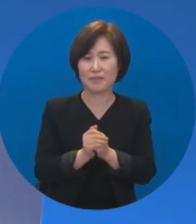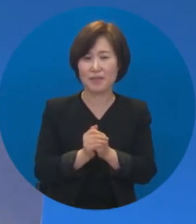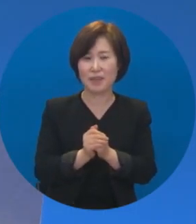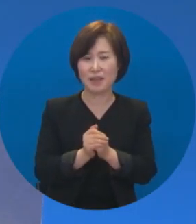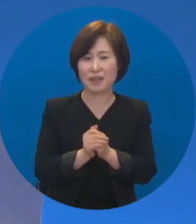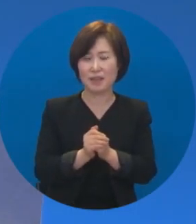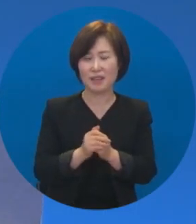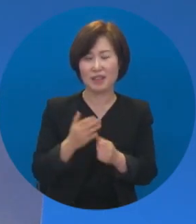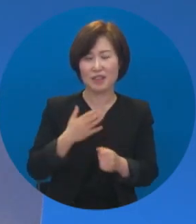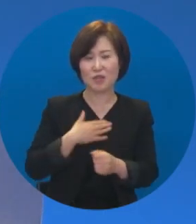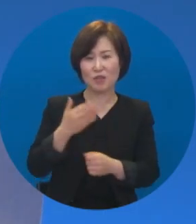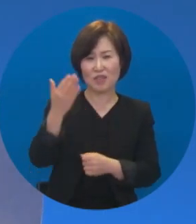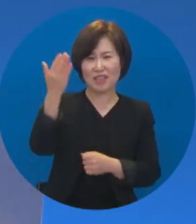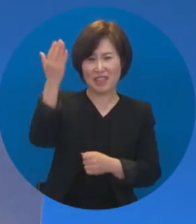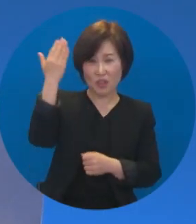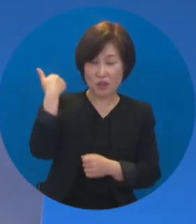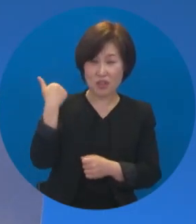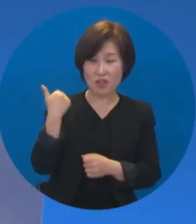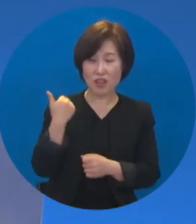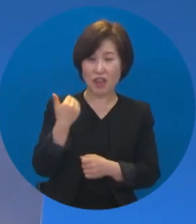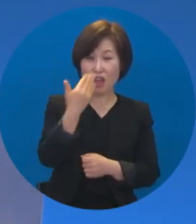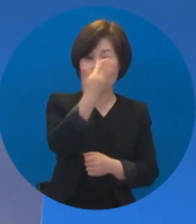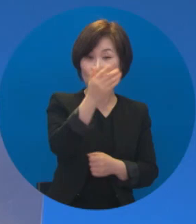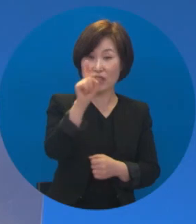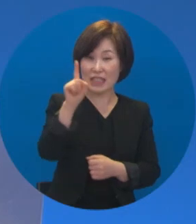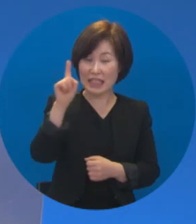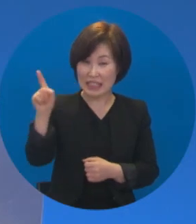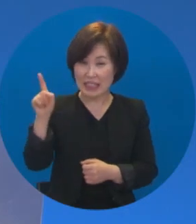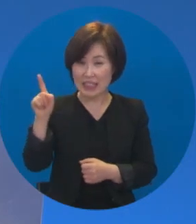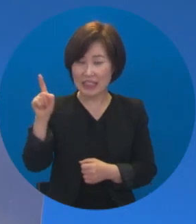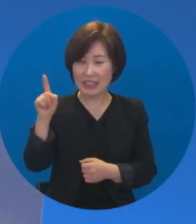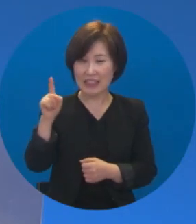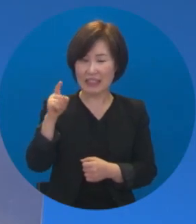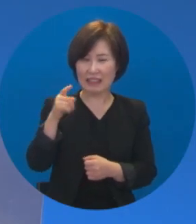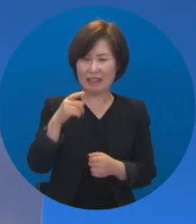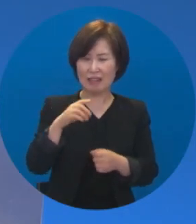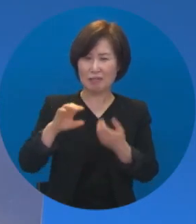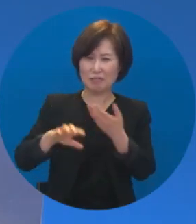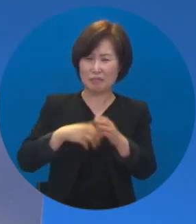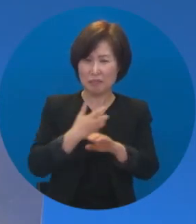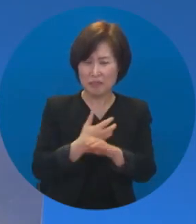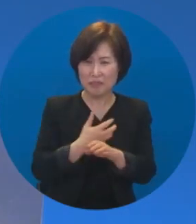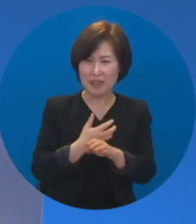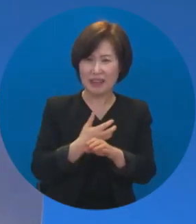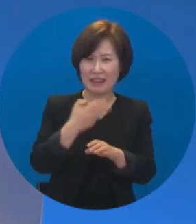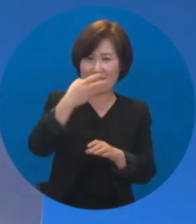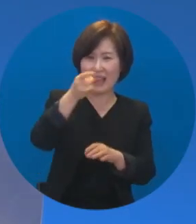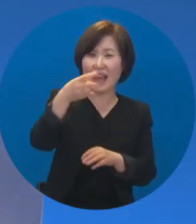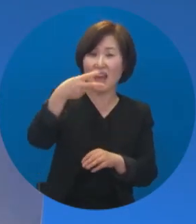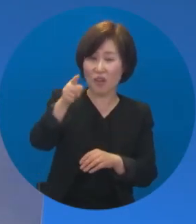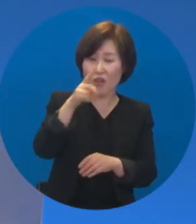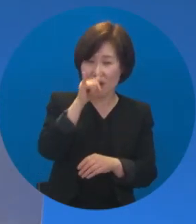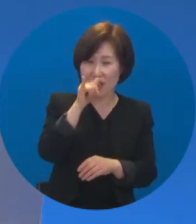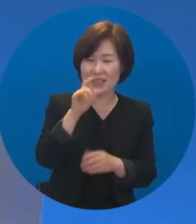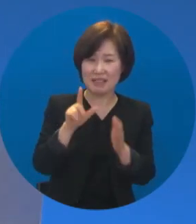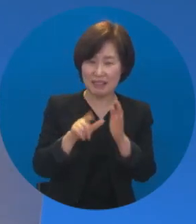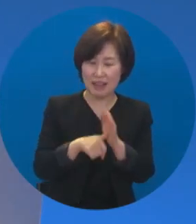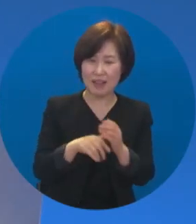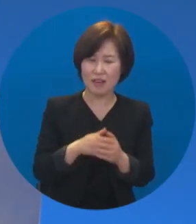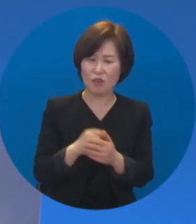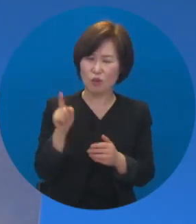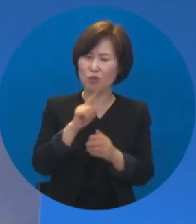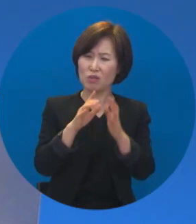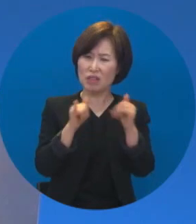저 예전에 9.11 테러가 일어났을 때 그런 간증을 들었거든요. 어떤 교회에서 어떤 사람이 자기가 그 비행기를 타야